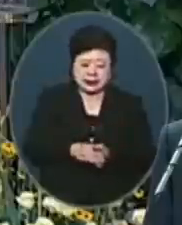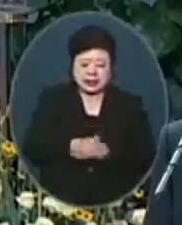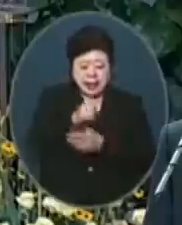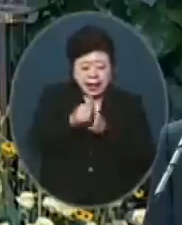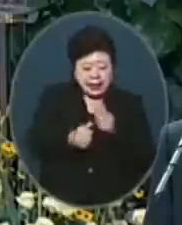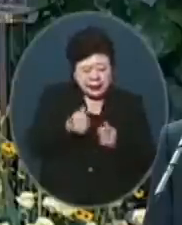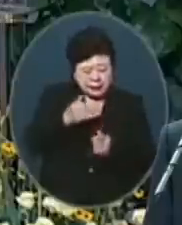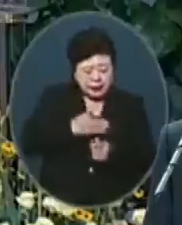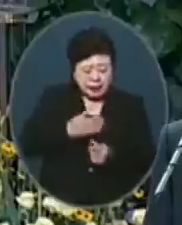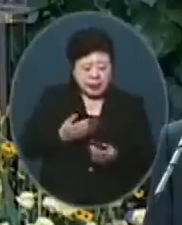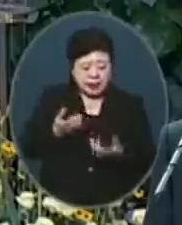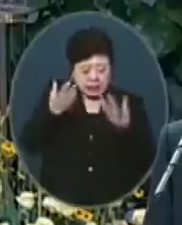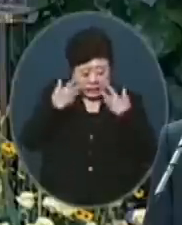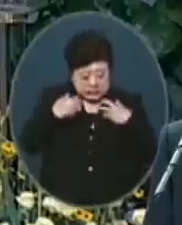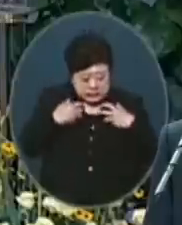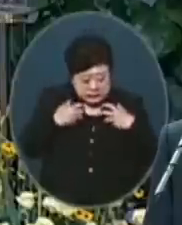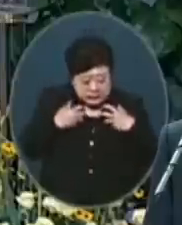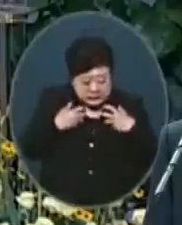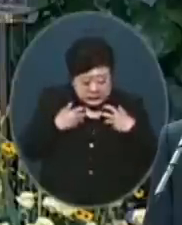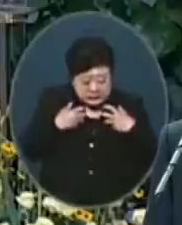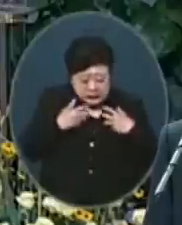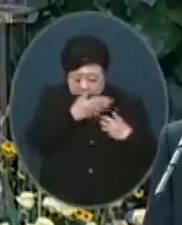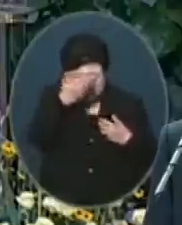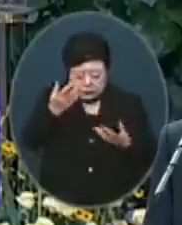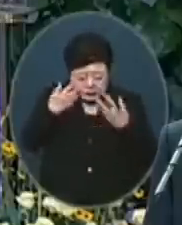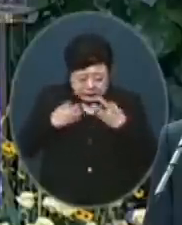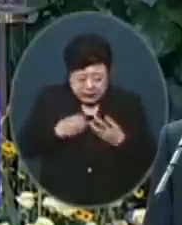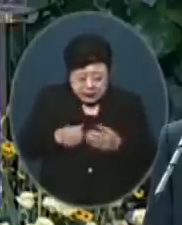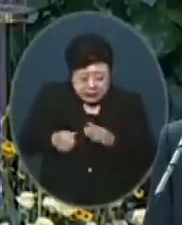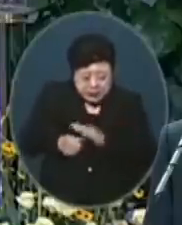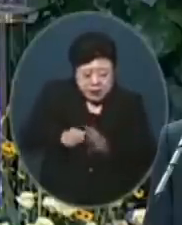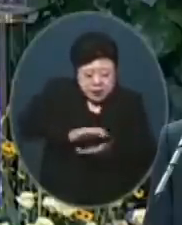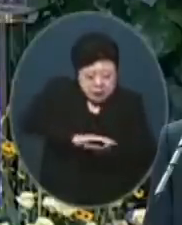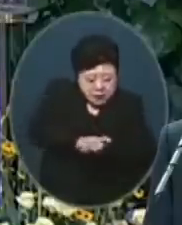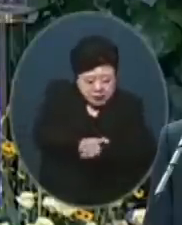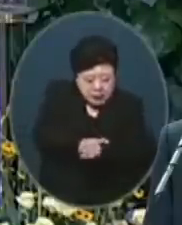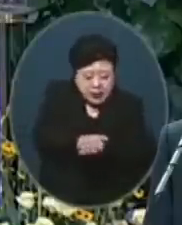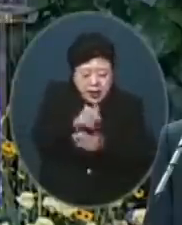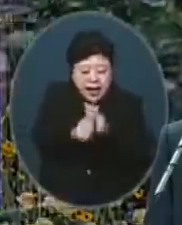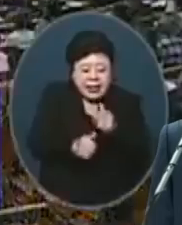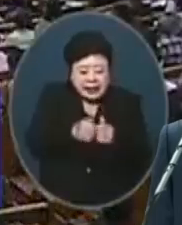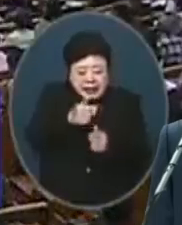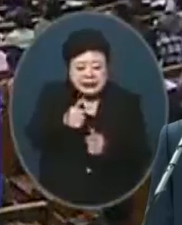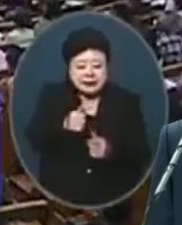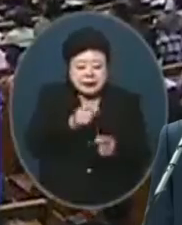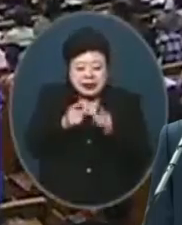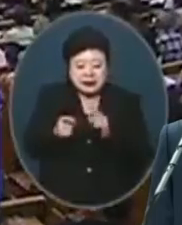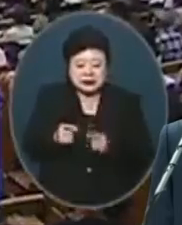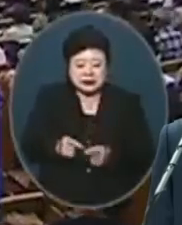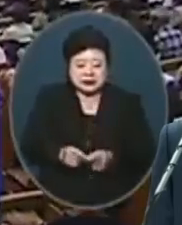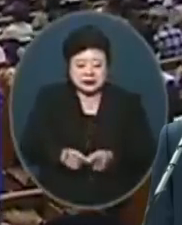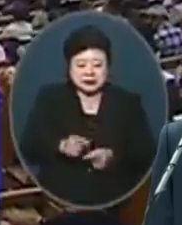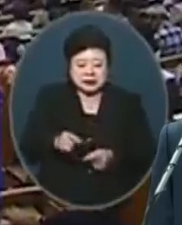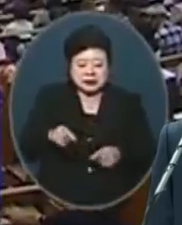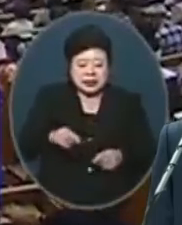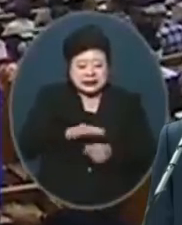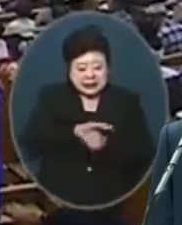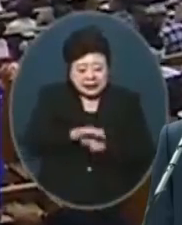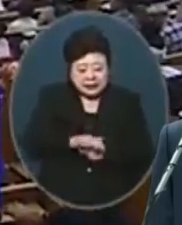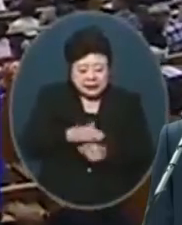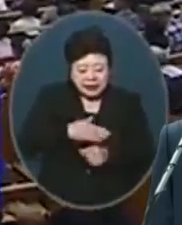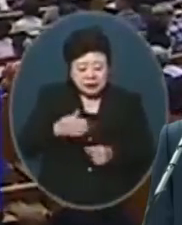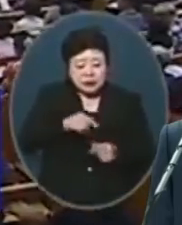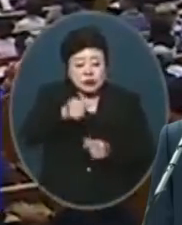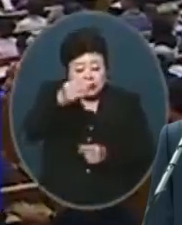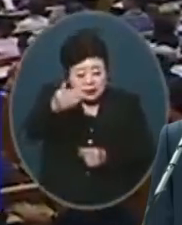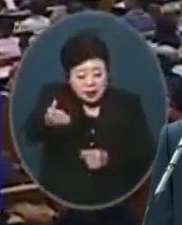하나님은 내가 사자와 독사를 밟으며 젊은 사자와 뱀을 발로 누르려다 하나님이 이르시되 그가 나를 사랑한 적 내가 그를